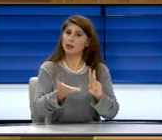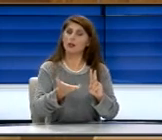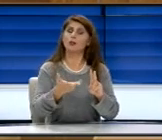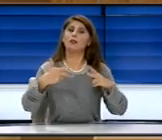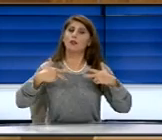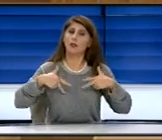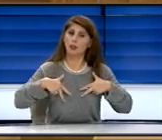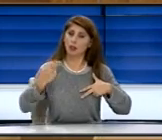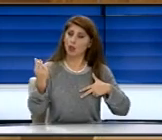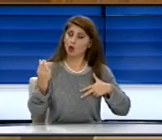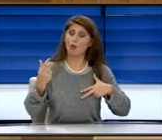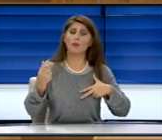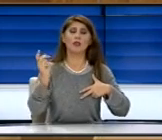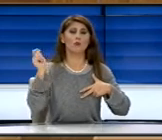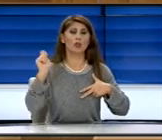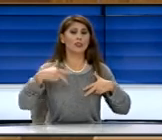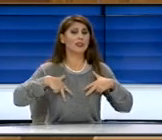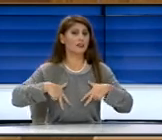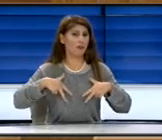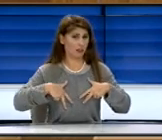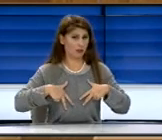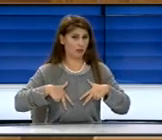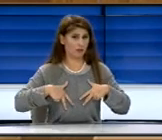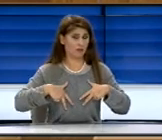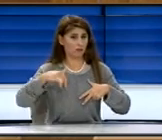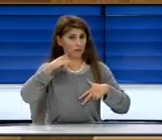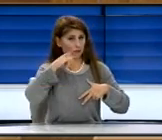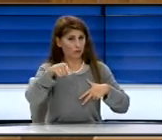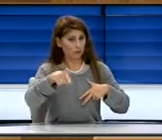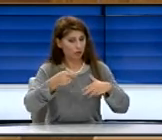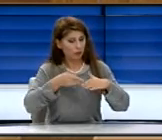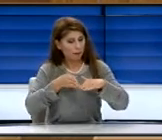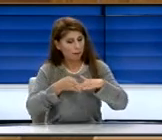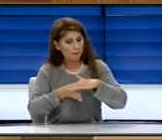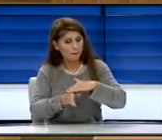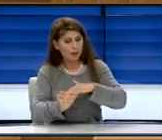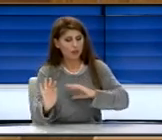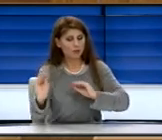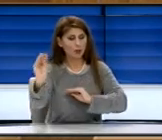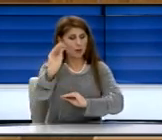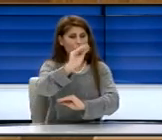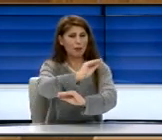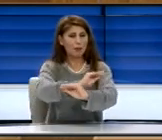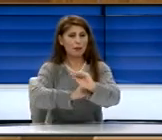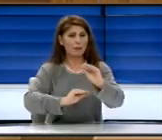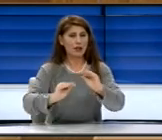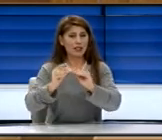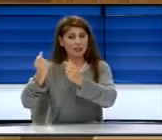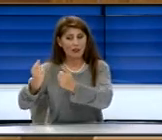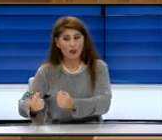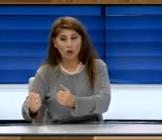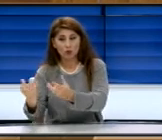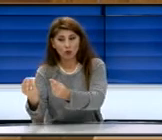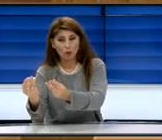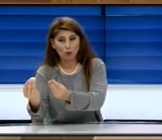των κυβερνήσεων. Διαχρονικά αποτελεί το μέσο αναδιανομής σε βάρος των πολλών